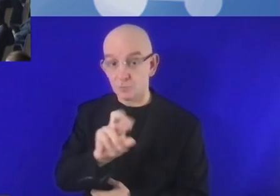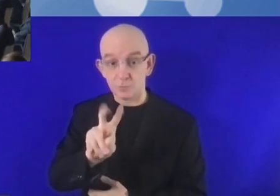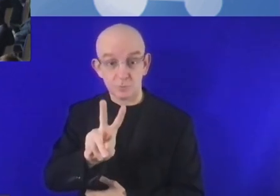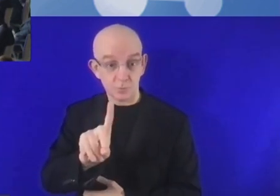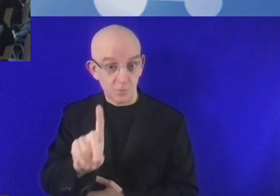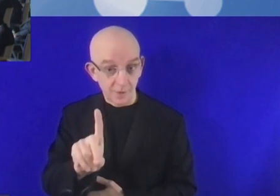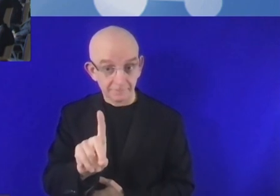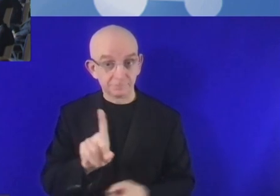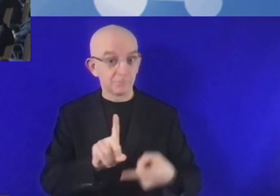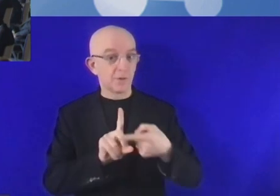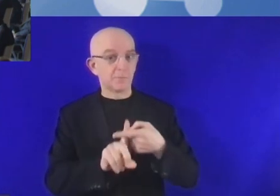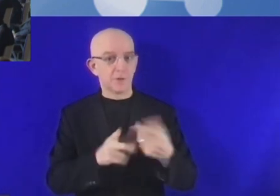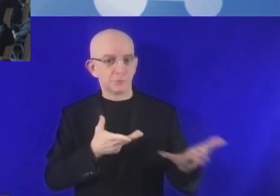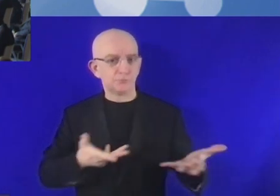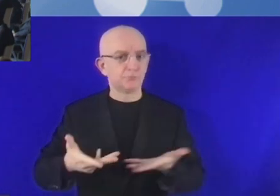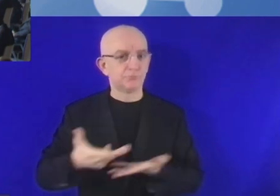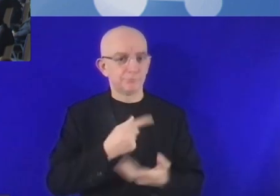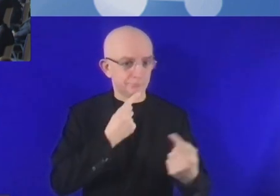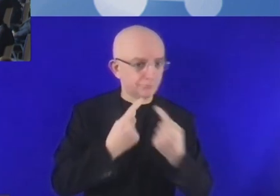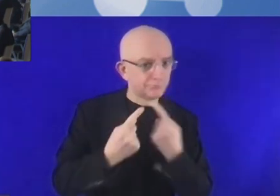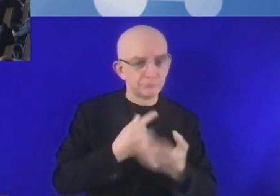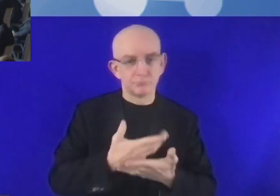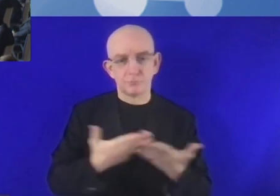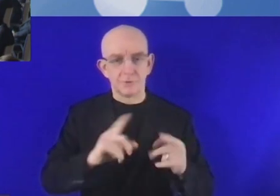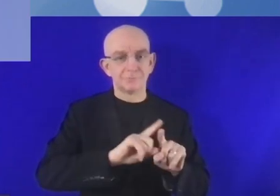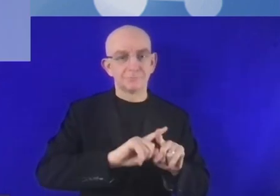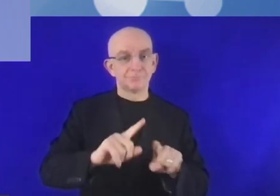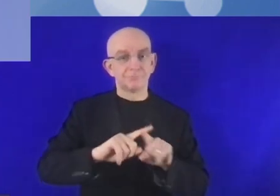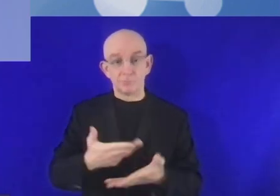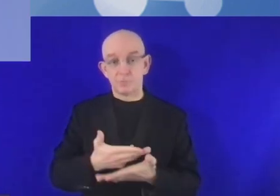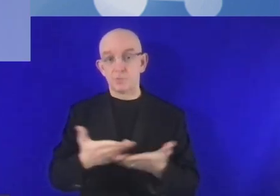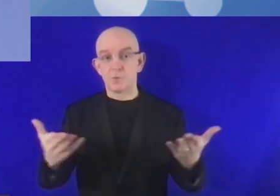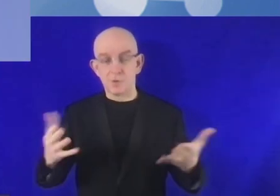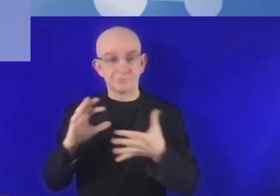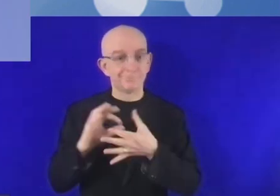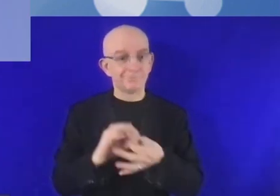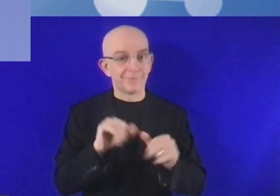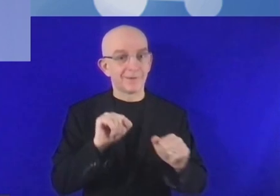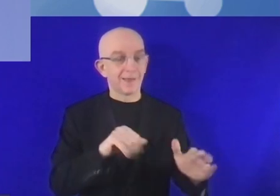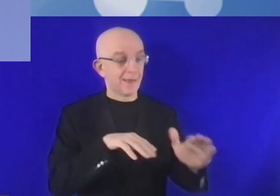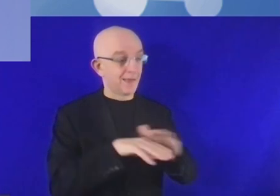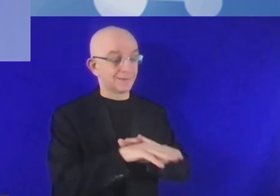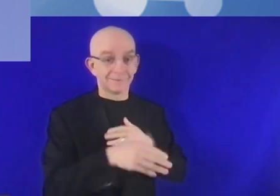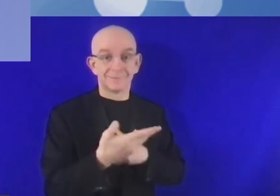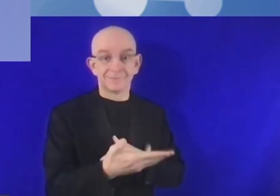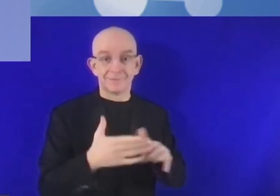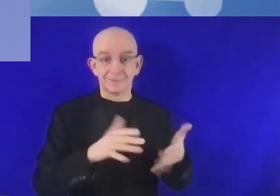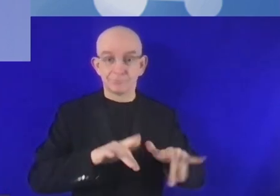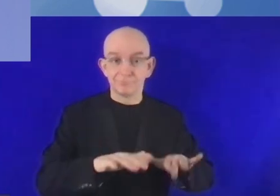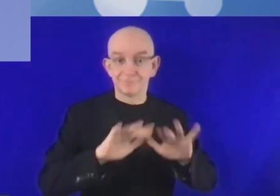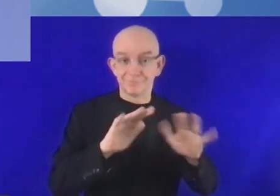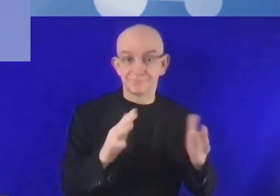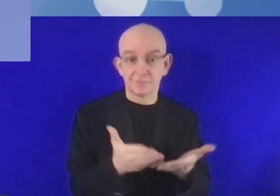IGF 2021. Będziemy też omawiać kwestie horyzontalne, na przykład takie, które dotyczą dostępu do